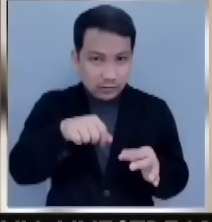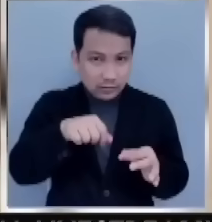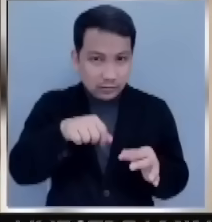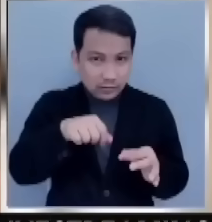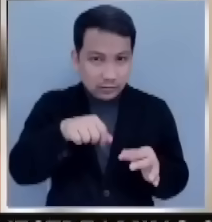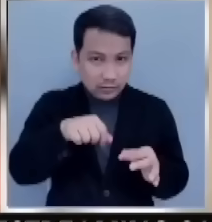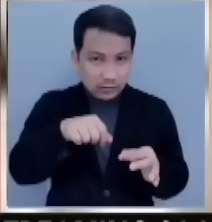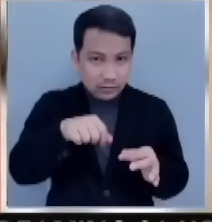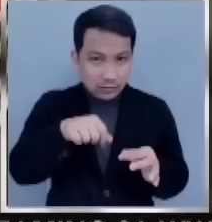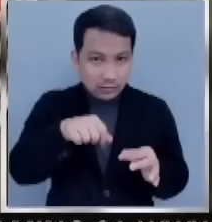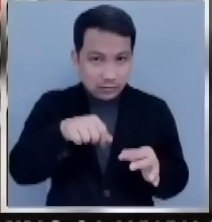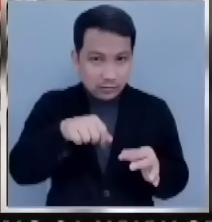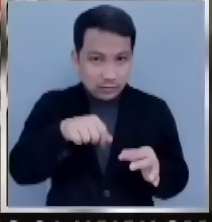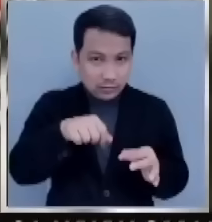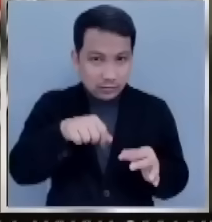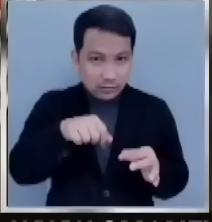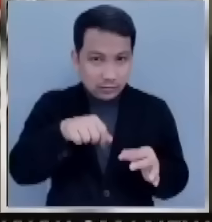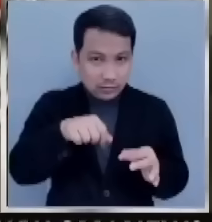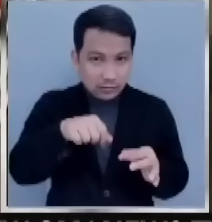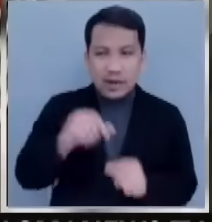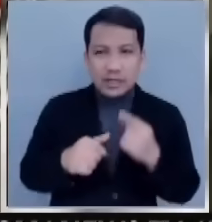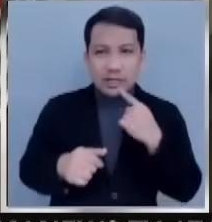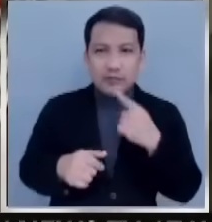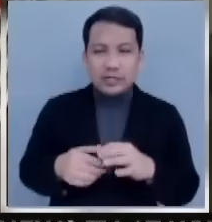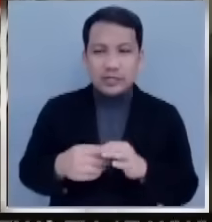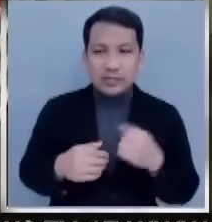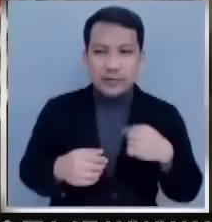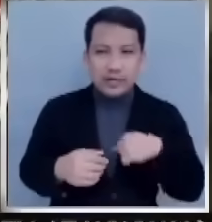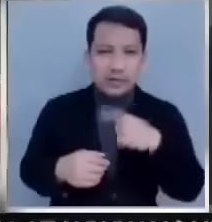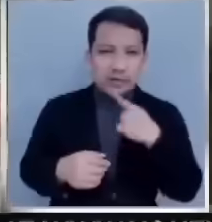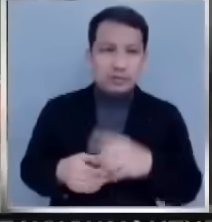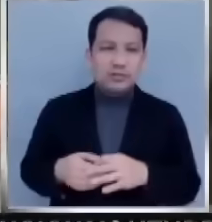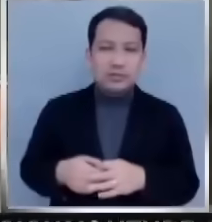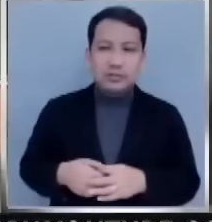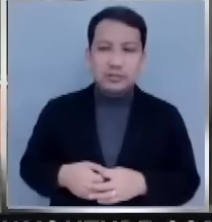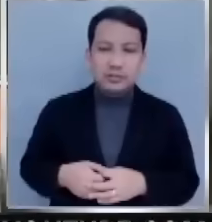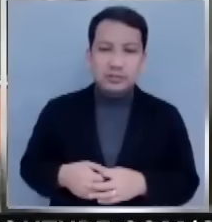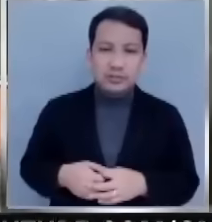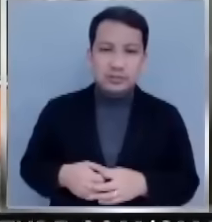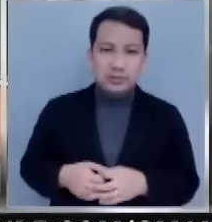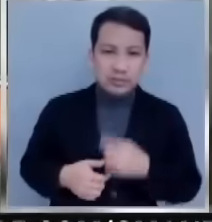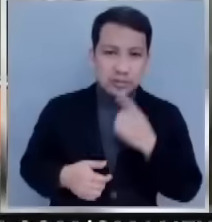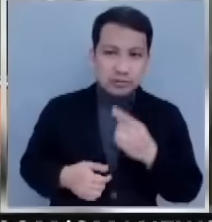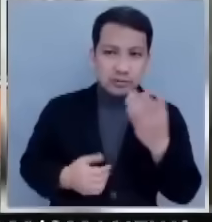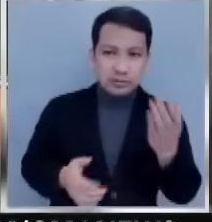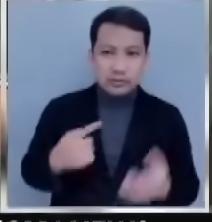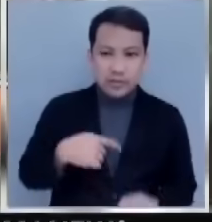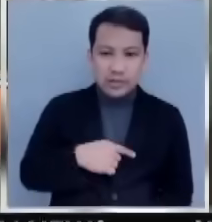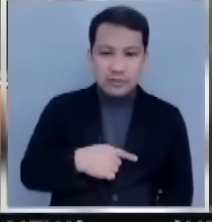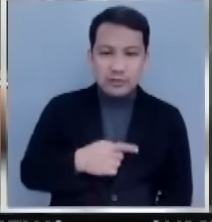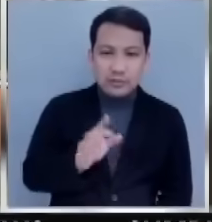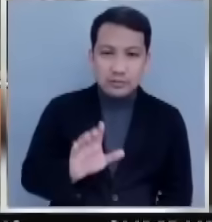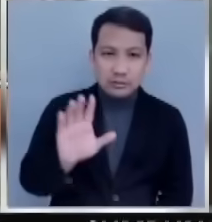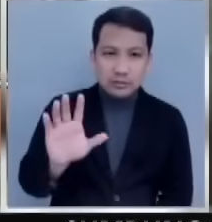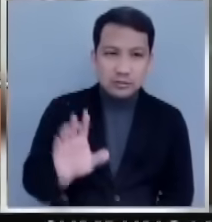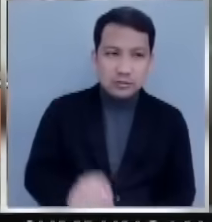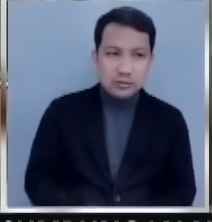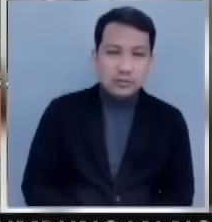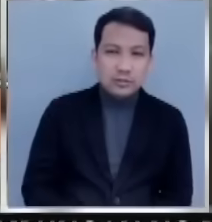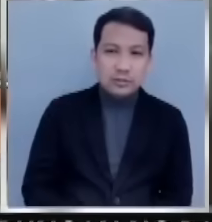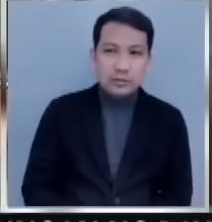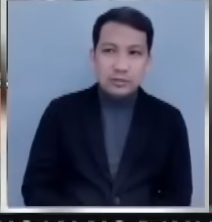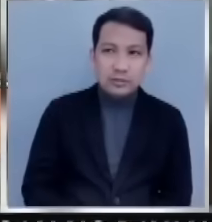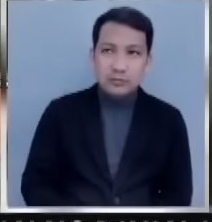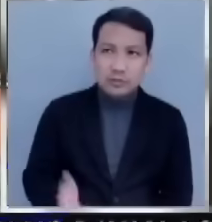nilang sila ang namaril. Hindi rin daw nila inaangkin ang lupa. Kung kayo may papel naman yung sapat dyan, pakita niyo sa akin may dinubisil kayo, hindi ko